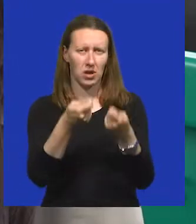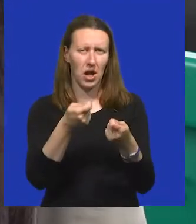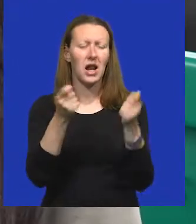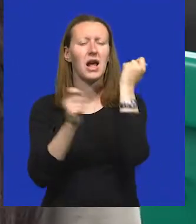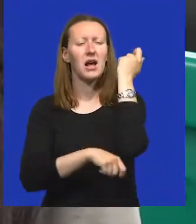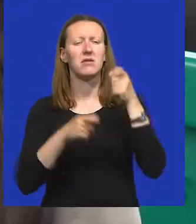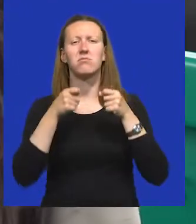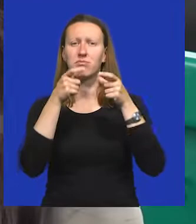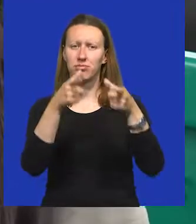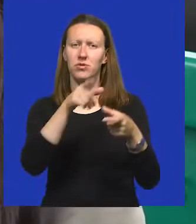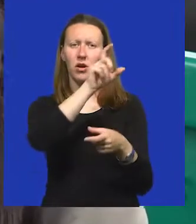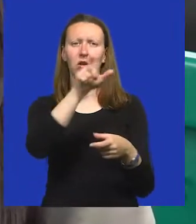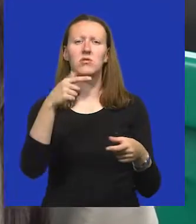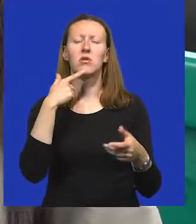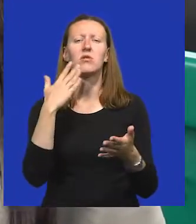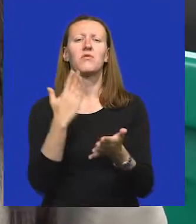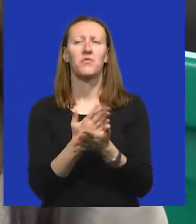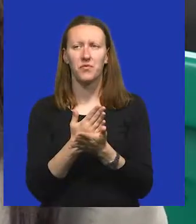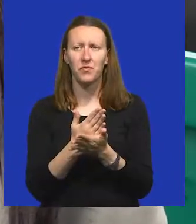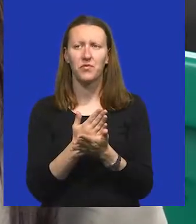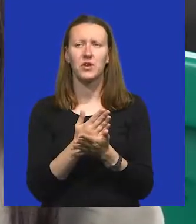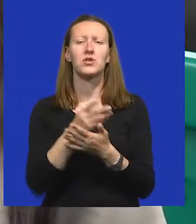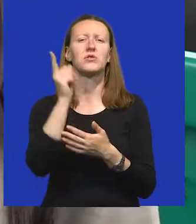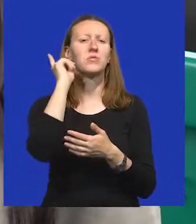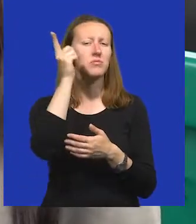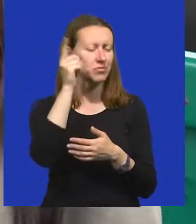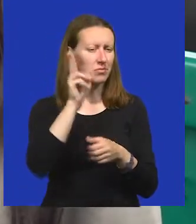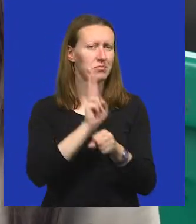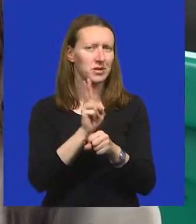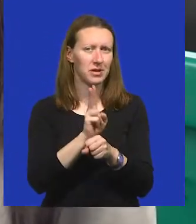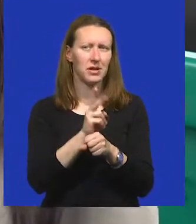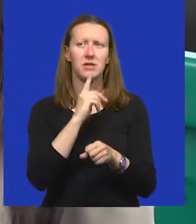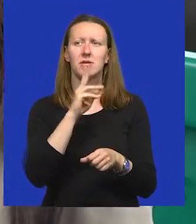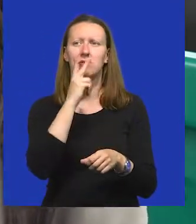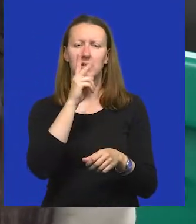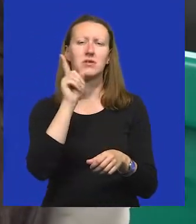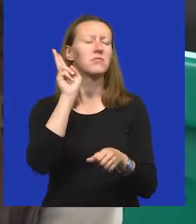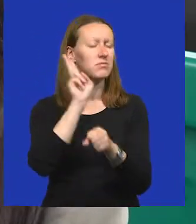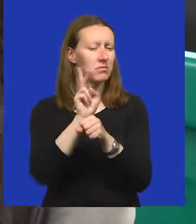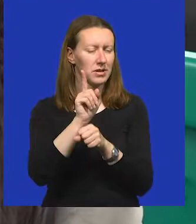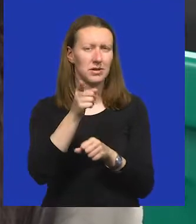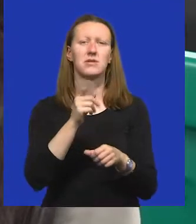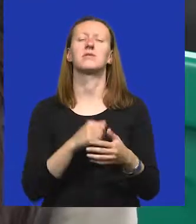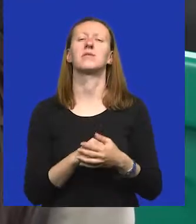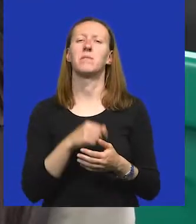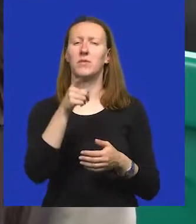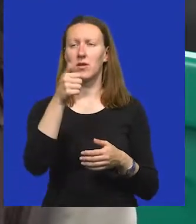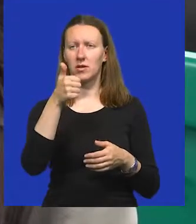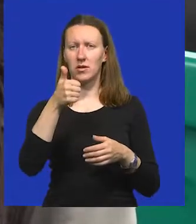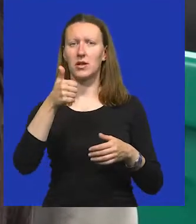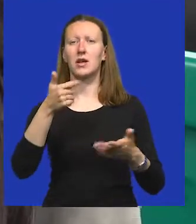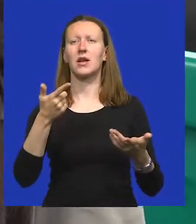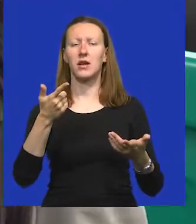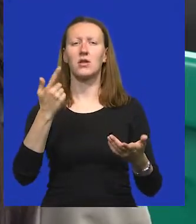Abbiamo già dato delle multe anche a persone che sono già state, diciamo così, acciuffate, prese sul colpo, e questo